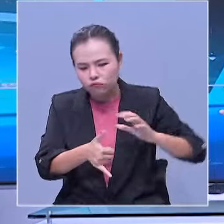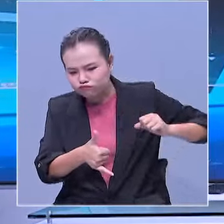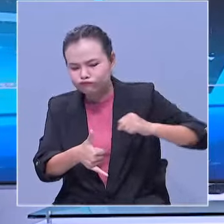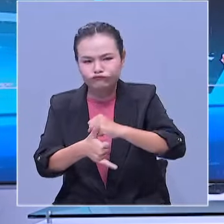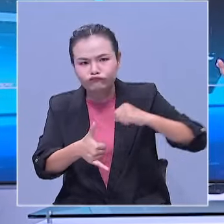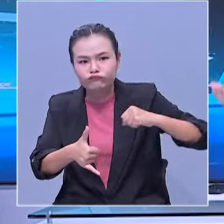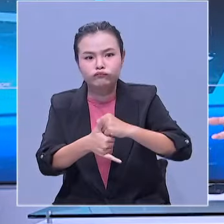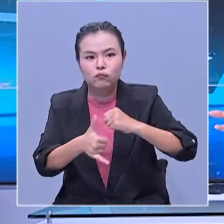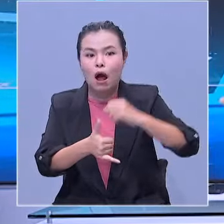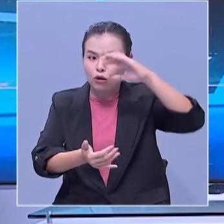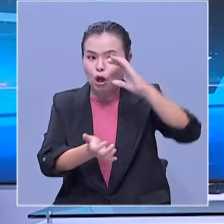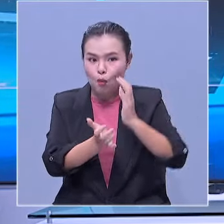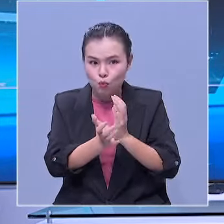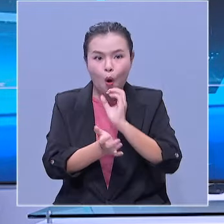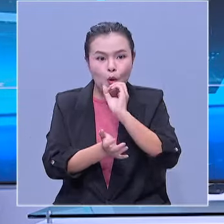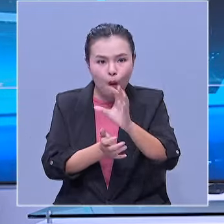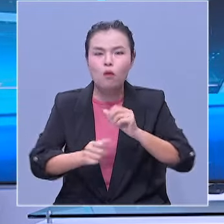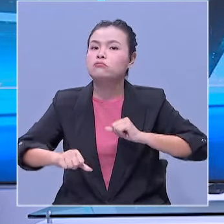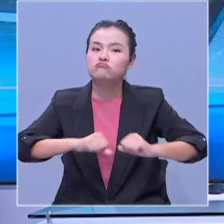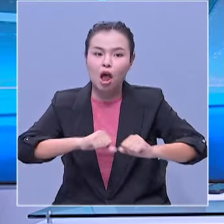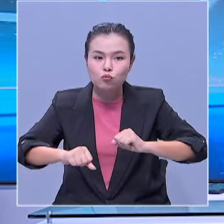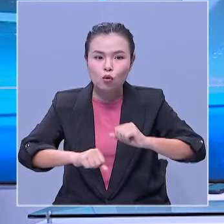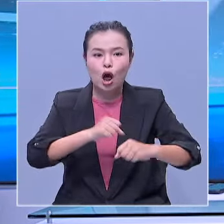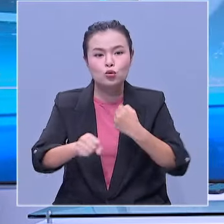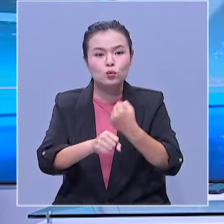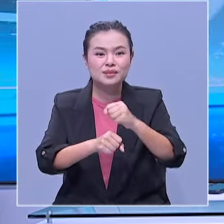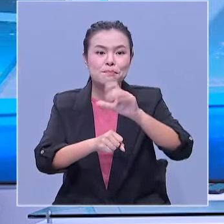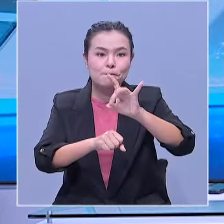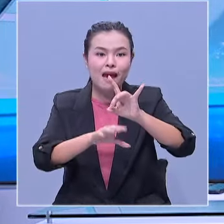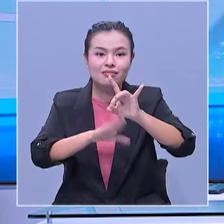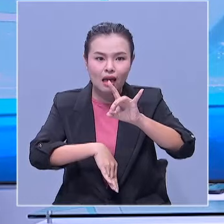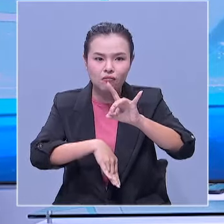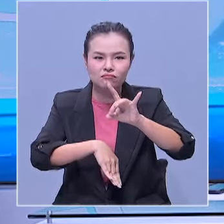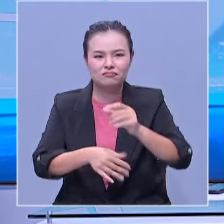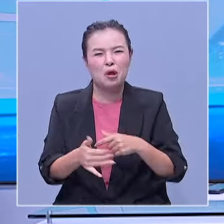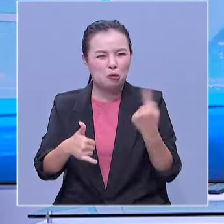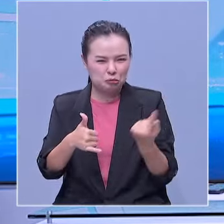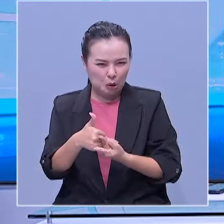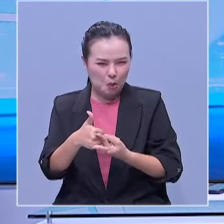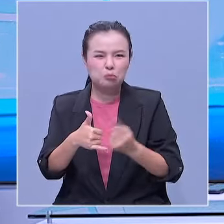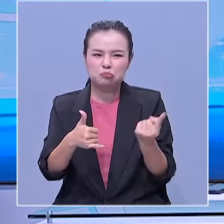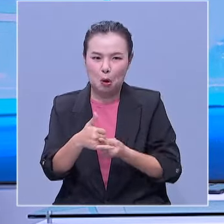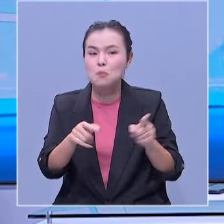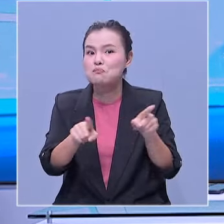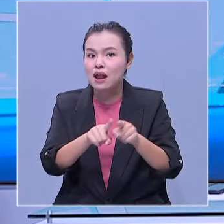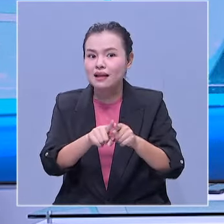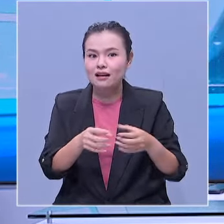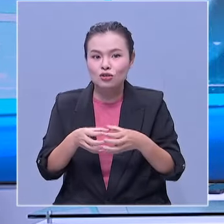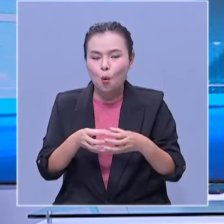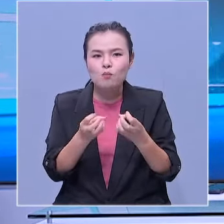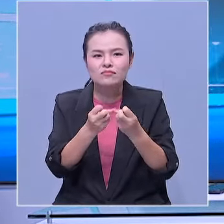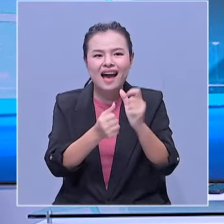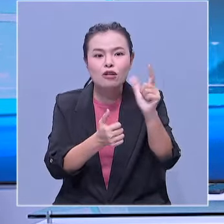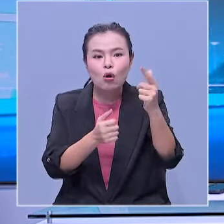แบบนี้ตำรวจบอกแล้วว่าถึงแม้จะเป็นเยาวชนอย่าคิดว่าจะละเว้นไม่ต้องรับโทษนะครับอย่างแก๊งทรายทองที่